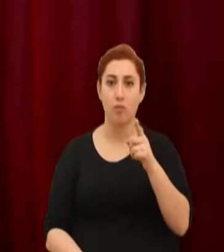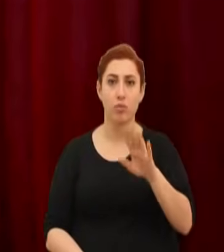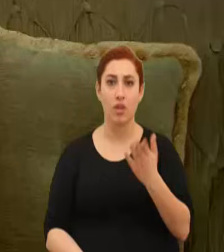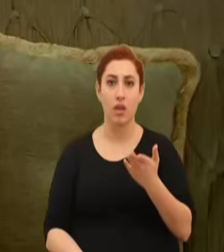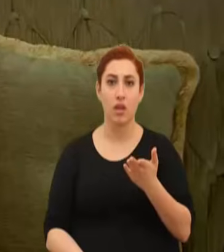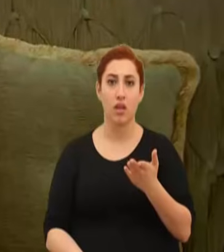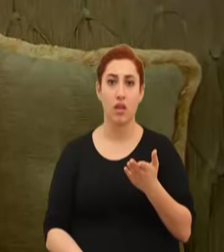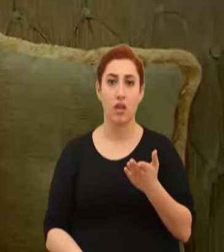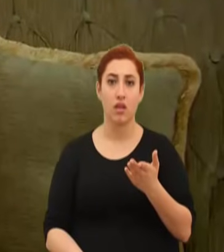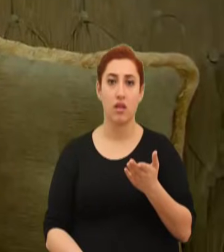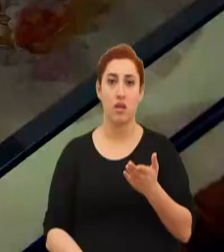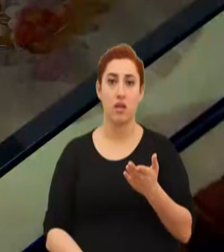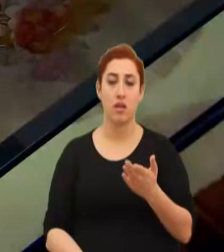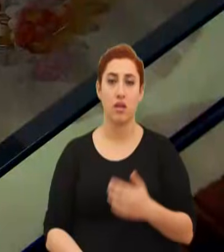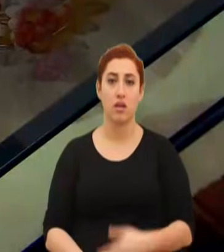bu da ne?